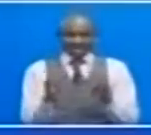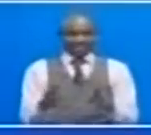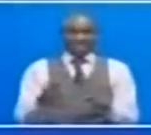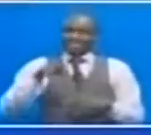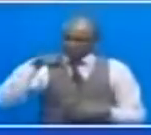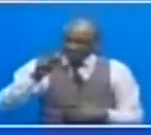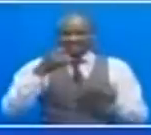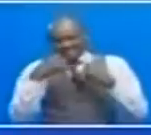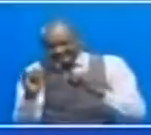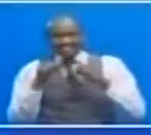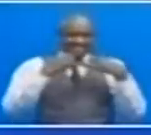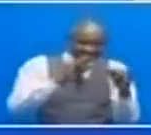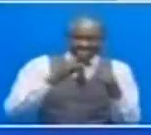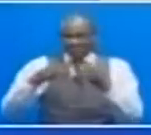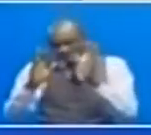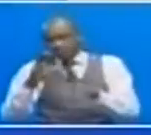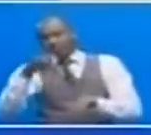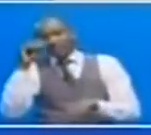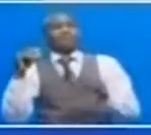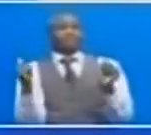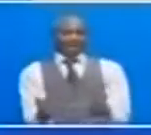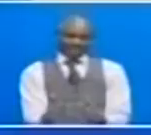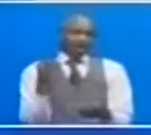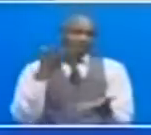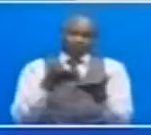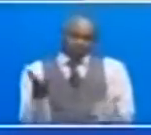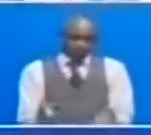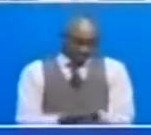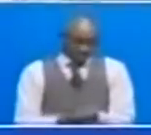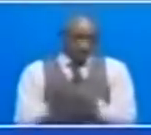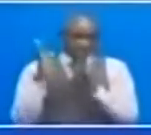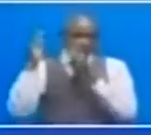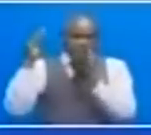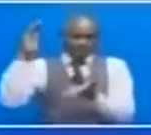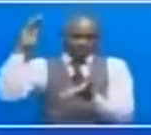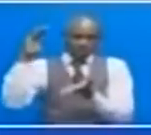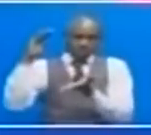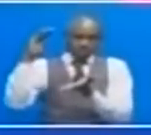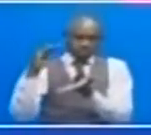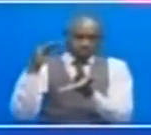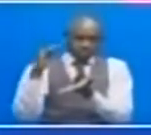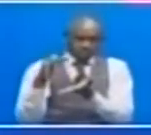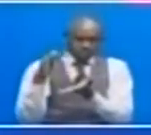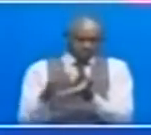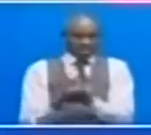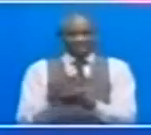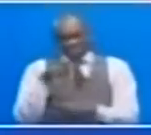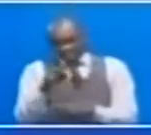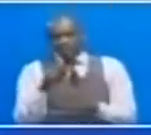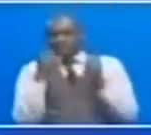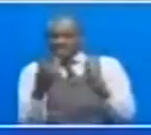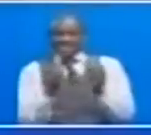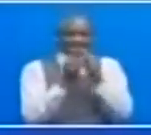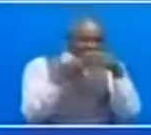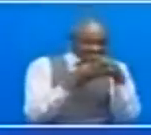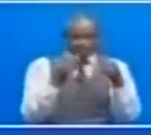explored all avenues possible, but each passing day comes with fading hopes. The hopes to see their loved ones, most of them aged between 18 and